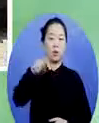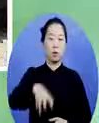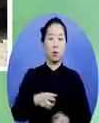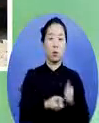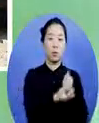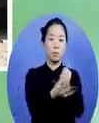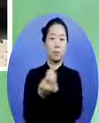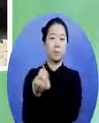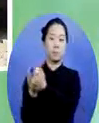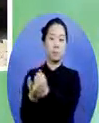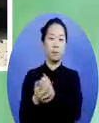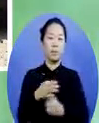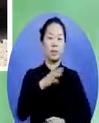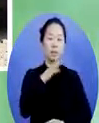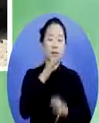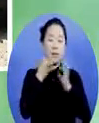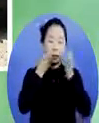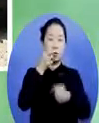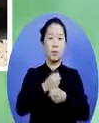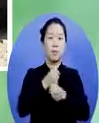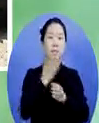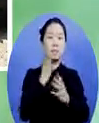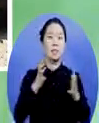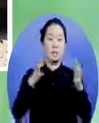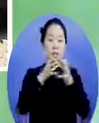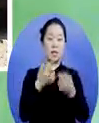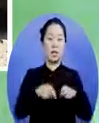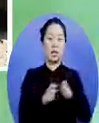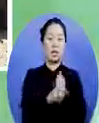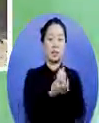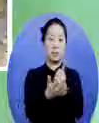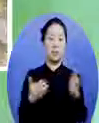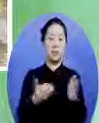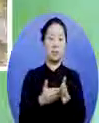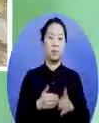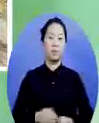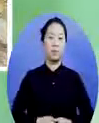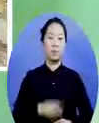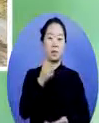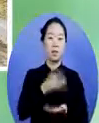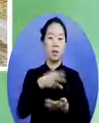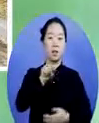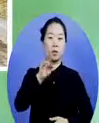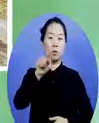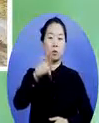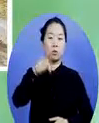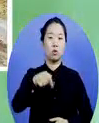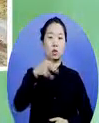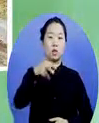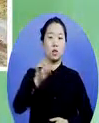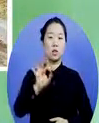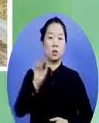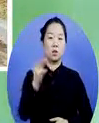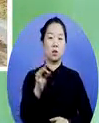했습니다 정성껏 담근 김치도 후원 받아 함께 전달했습니다 천안시 서북구 쌍용 3동 놓인 회는